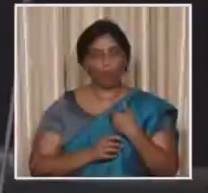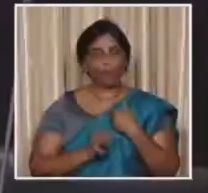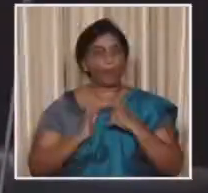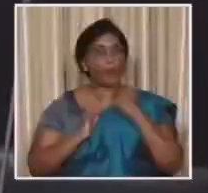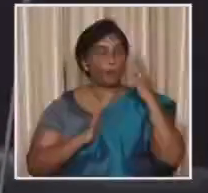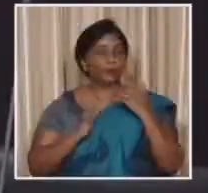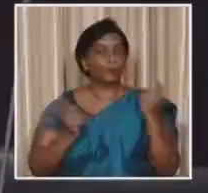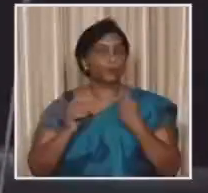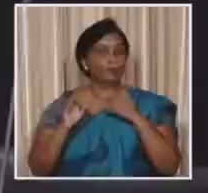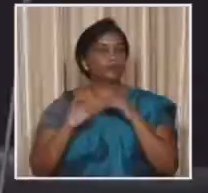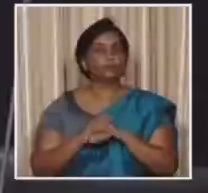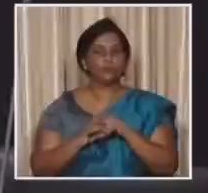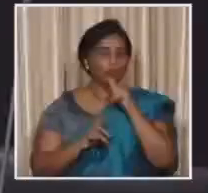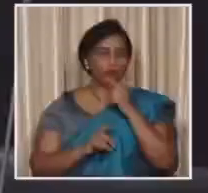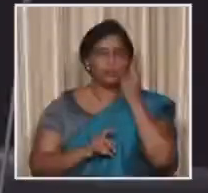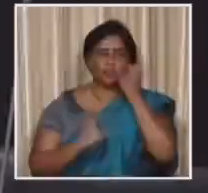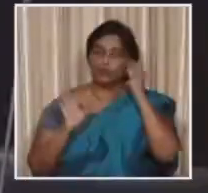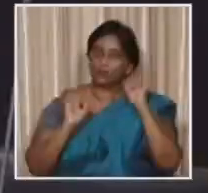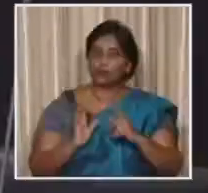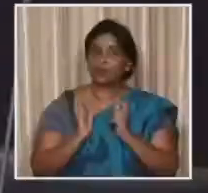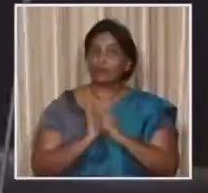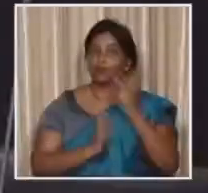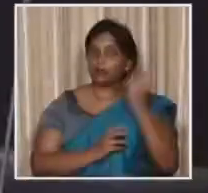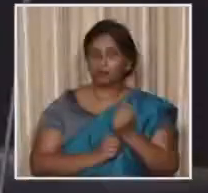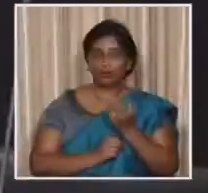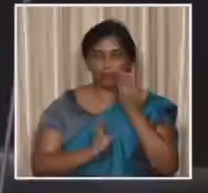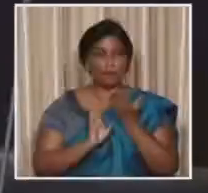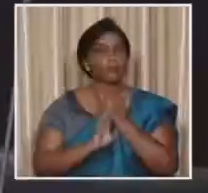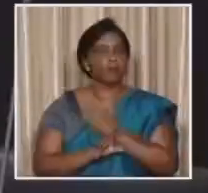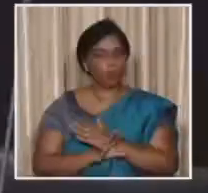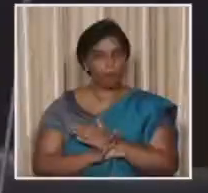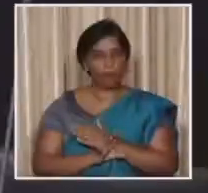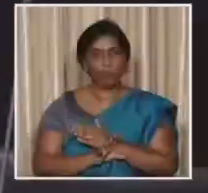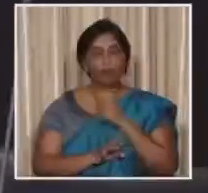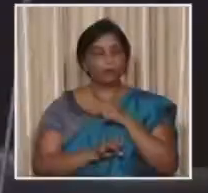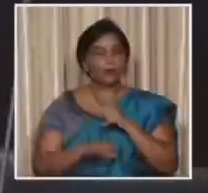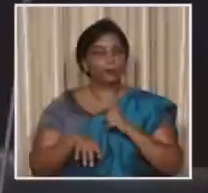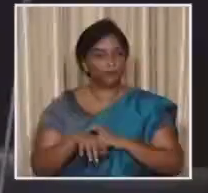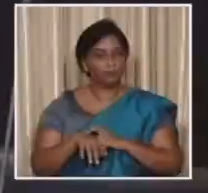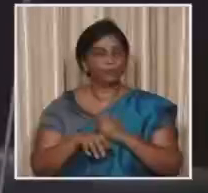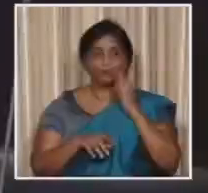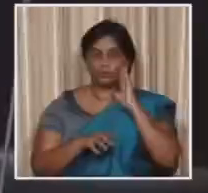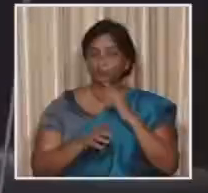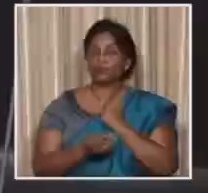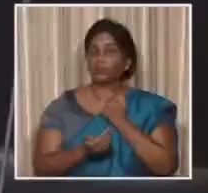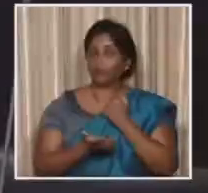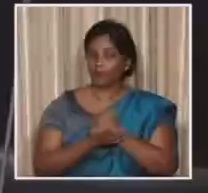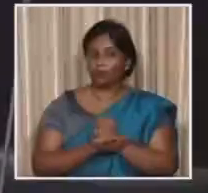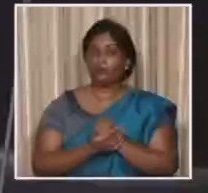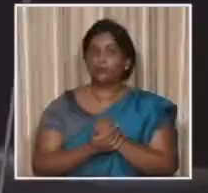ජාත්‍යන්තර වෙළඳපොළට ගිහිල්ලා කිසි සැකයක් නැතුව ණය ගන්න පුළුවන්කම තිබුණා ඉස්සෙල්ලා. ඒ වෙලාවේදී ස්වෛරීත්ව බැඳුම්කර